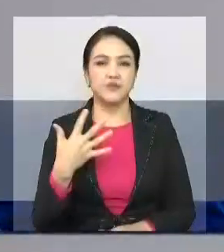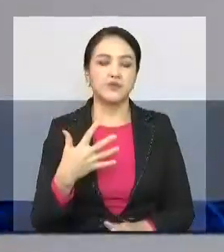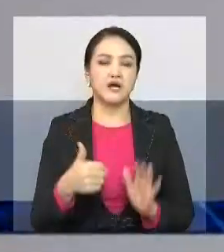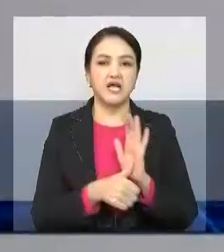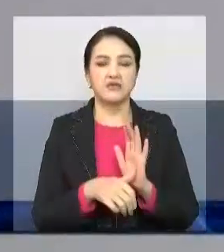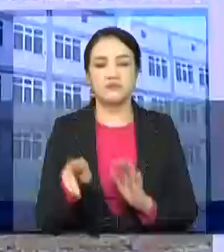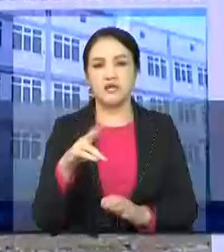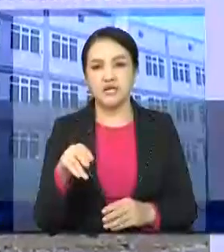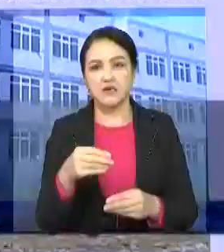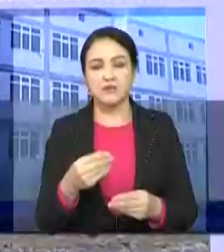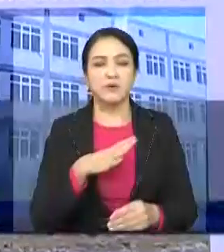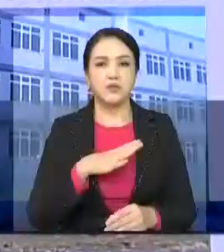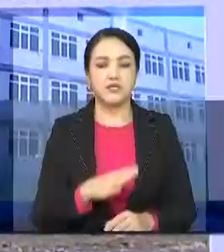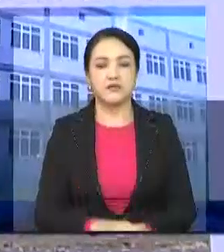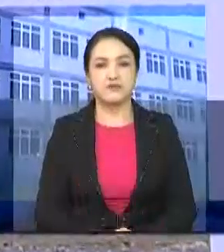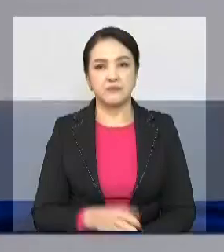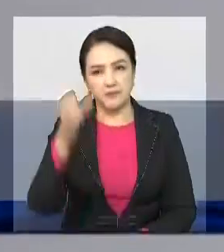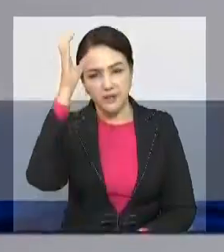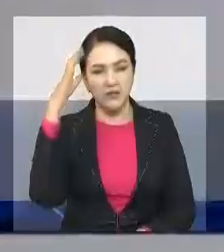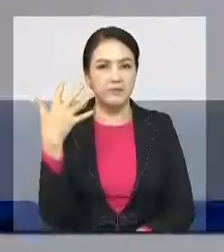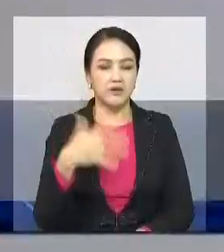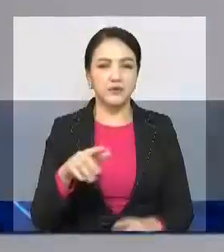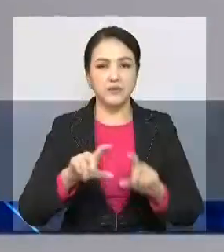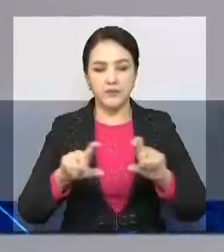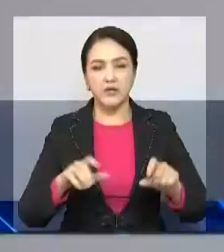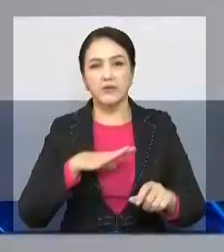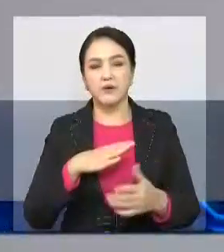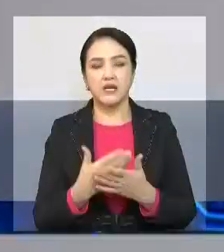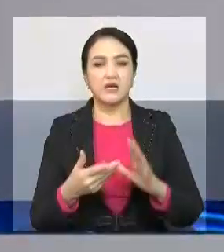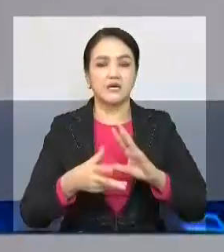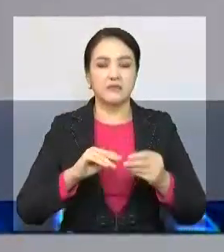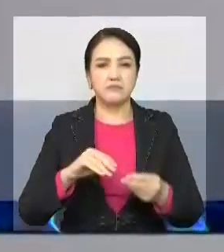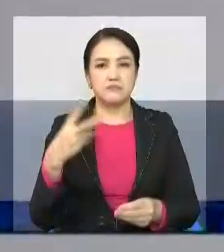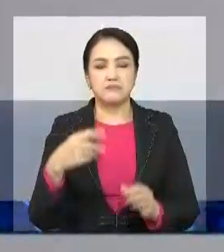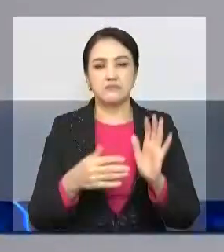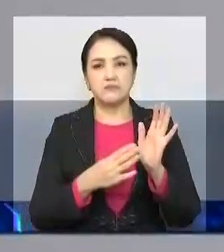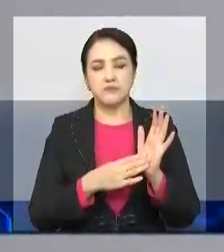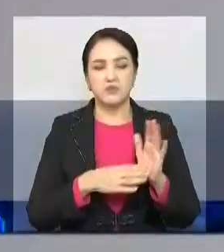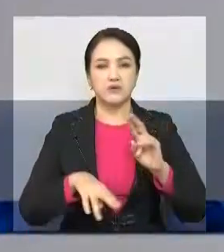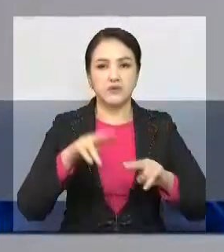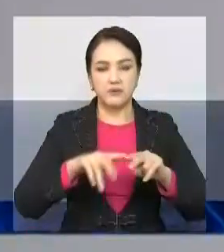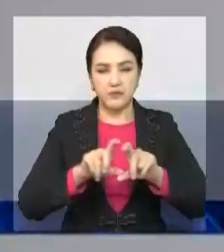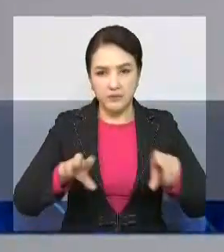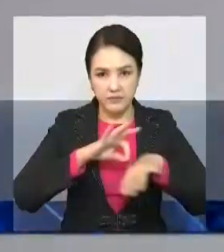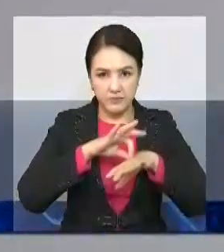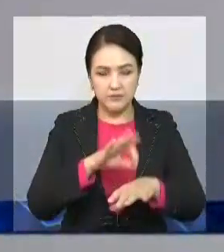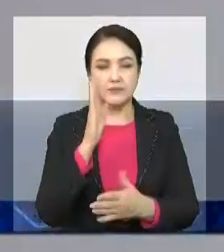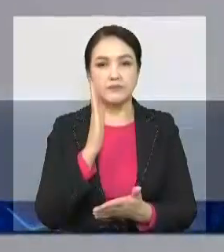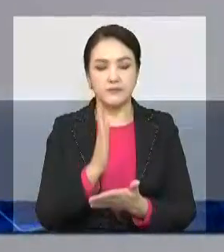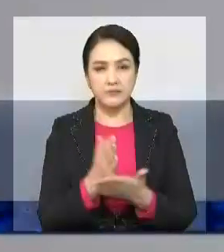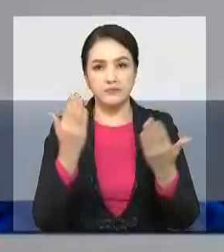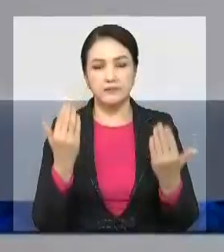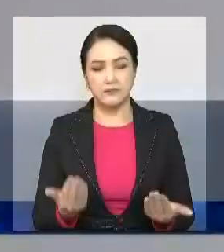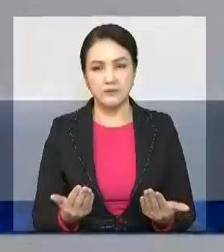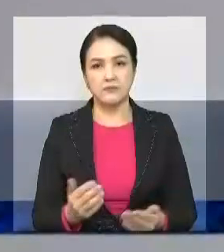миллиарды игеріліп отыр. Білім беру нысандары бойынша жалпы 29 нысанның құрылысы жүріп жатыр. Биылғы жылда